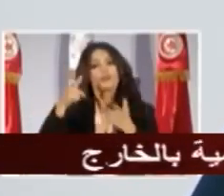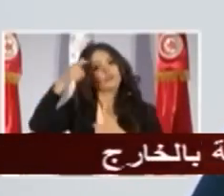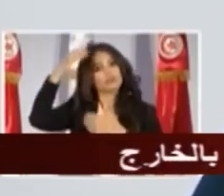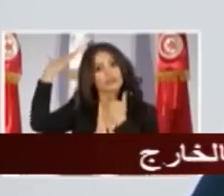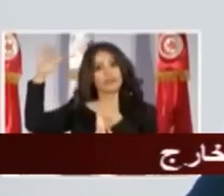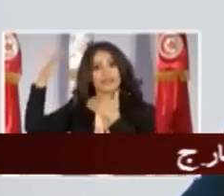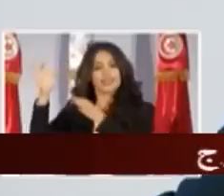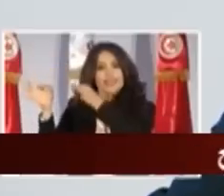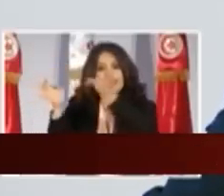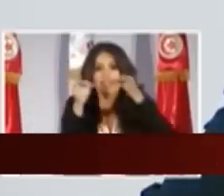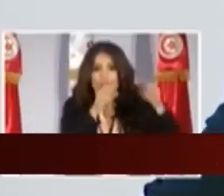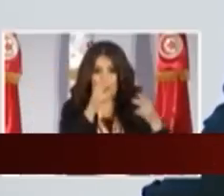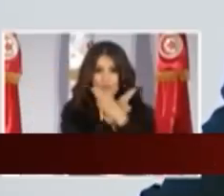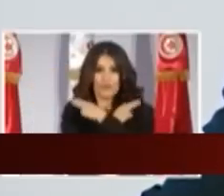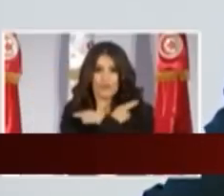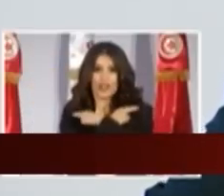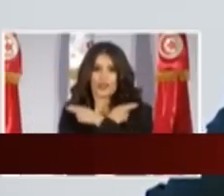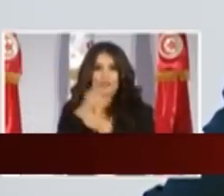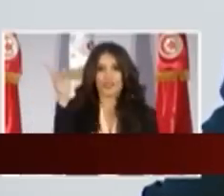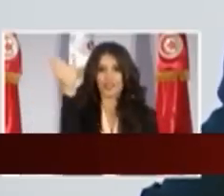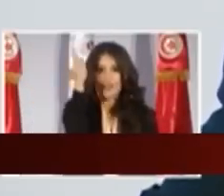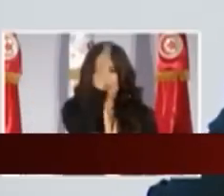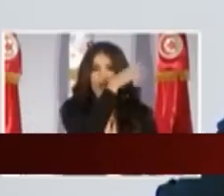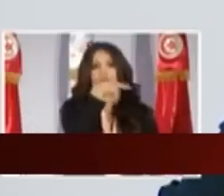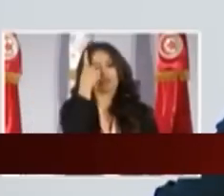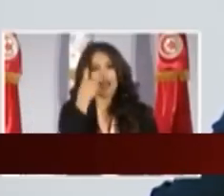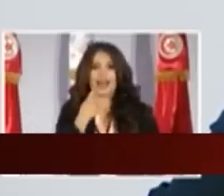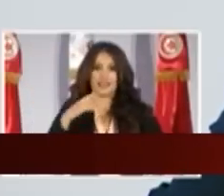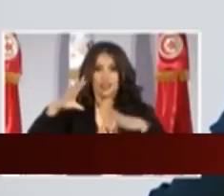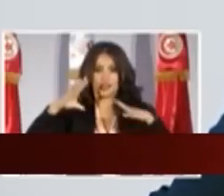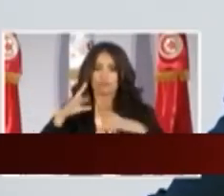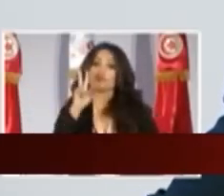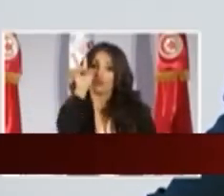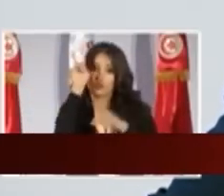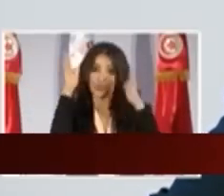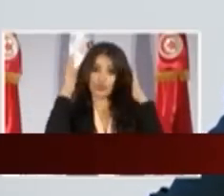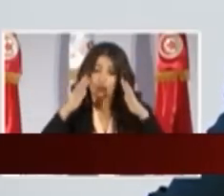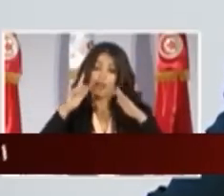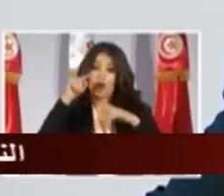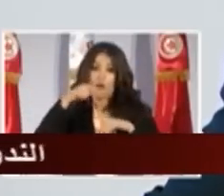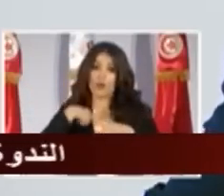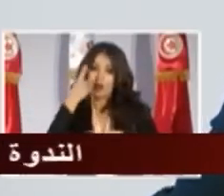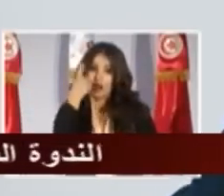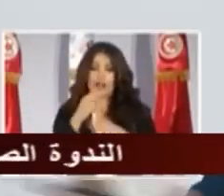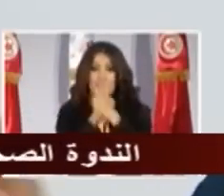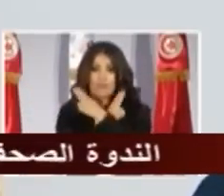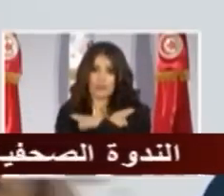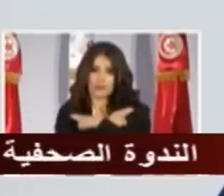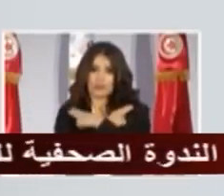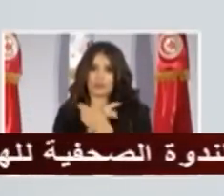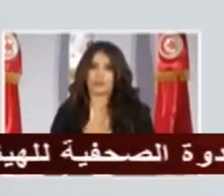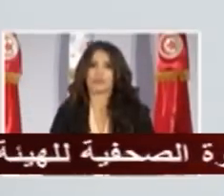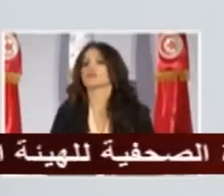يوم عطله بالنسبه للدول العربيه اللي عندها الجمعه يوم عطله يعني